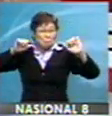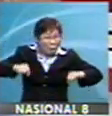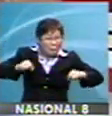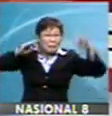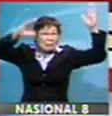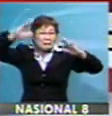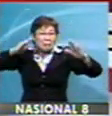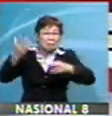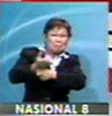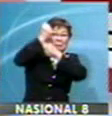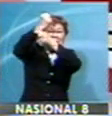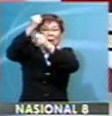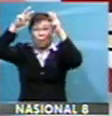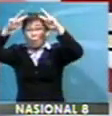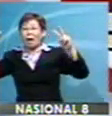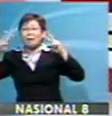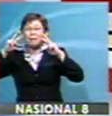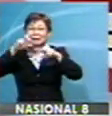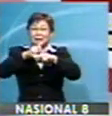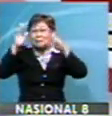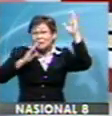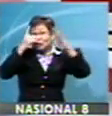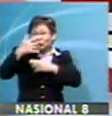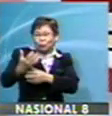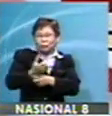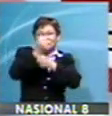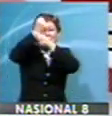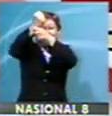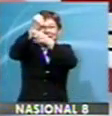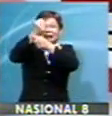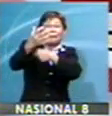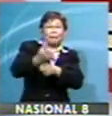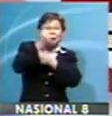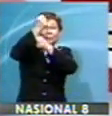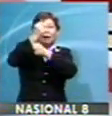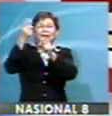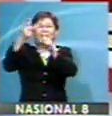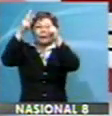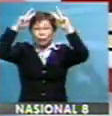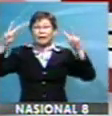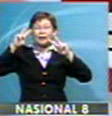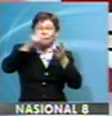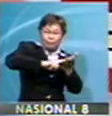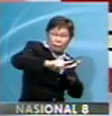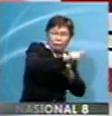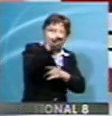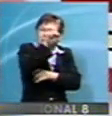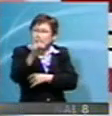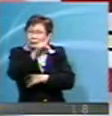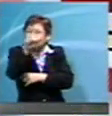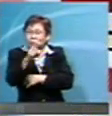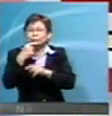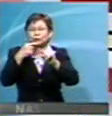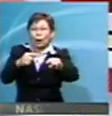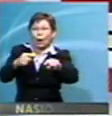Malaysia mengatasi Vietnam di laman sendiri untuk membawa bekalan selesa ke Hanoi minggu depan persoalan itu hanya akan